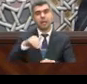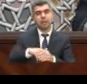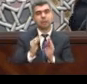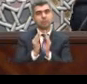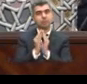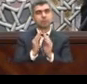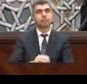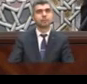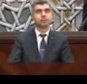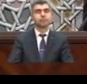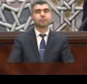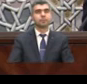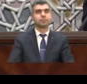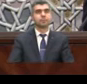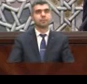العدالة والتنمية.